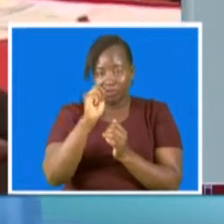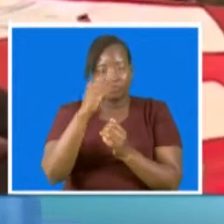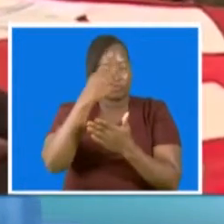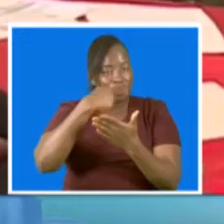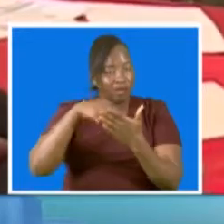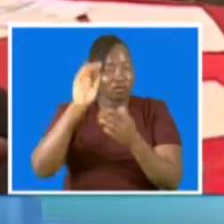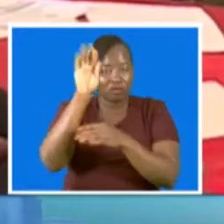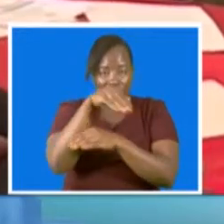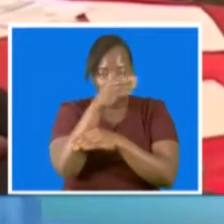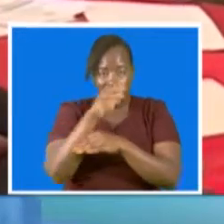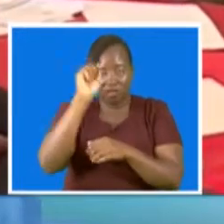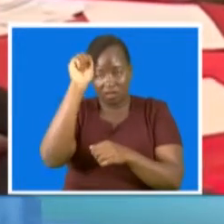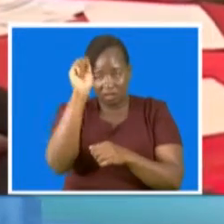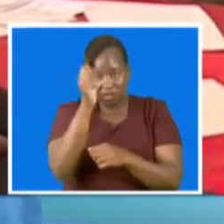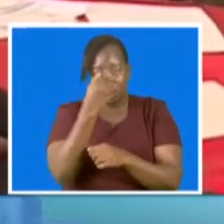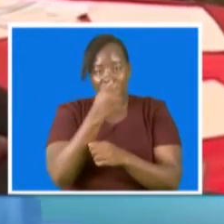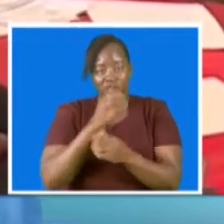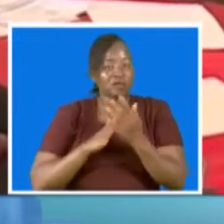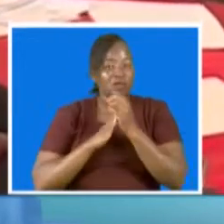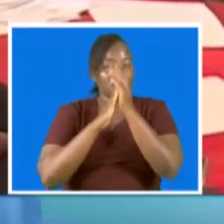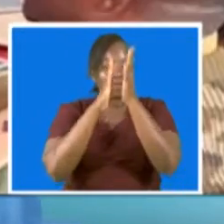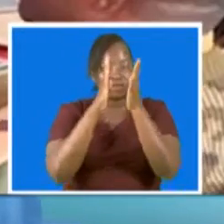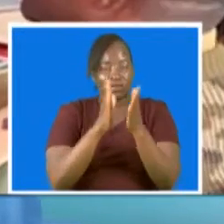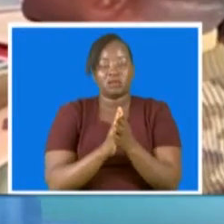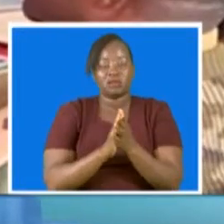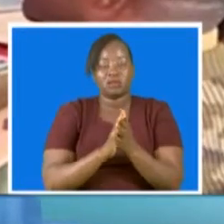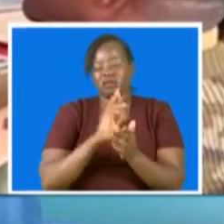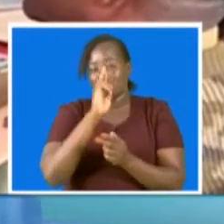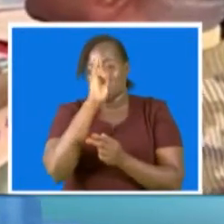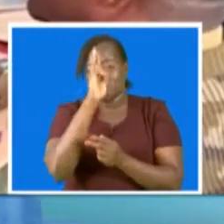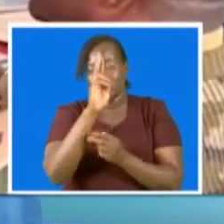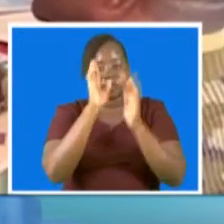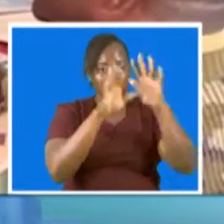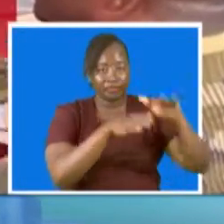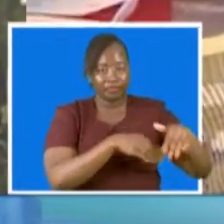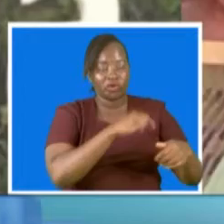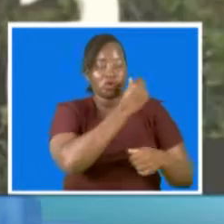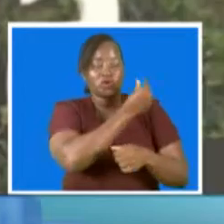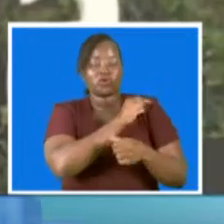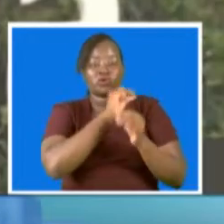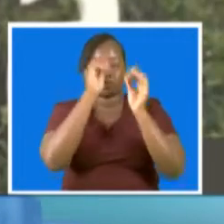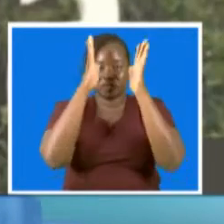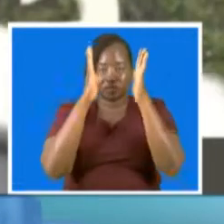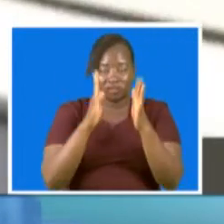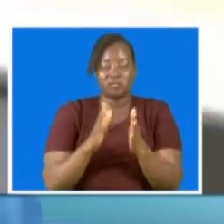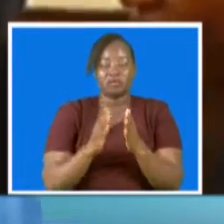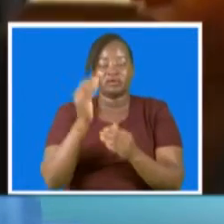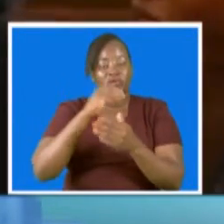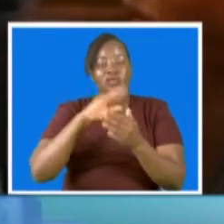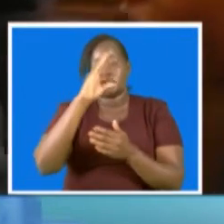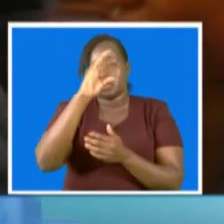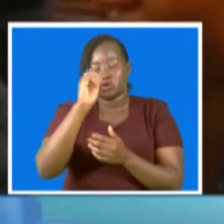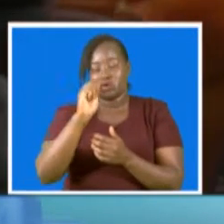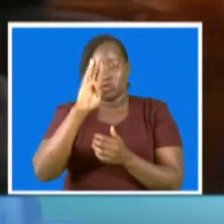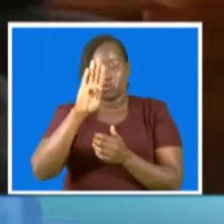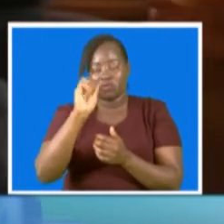ni arikitie kuhitukio ni mbunge ya bururi ta uria ukurugamirira giturwa kia Inspector General maragitari a guku bururi-ini aria